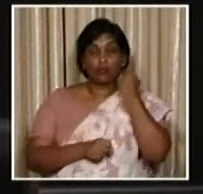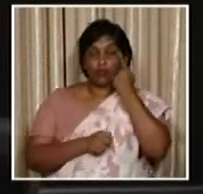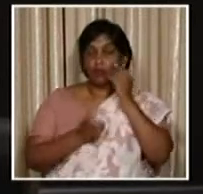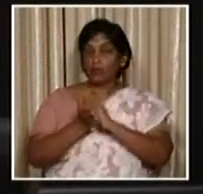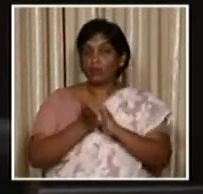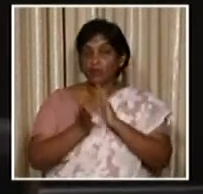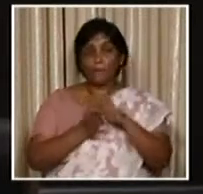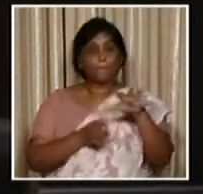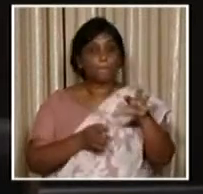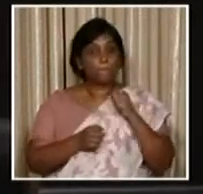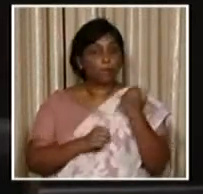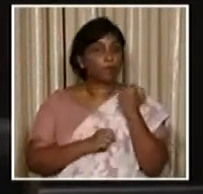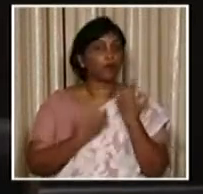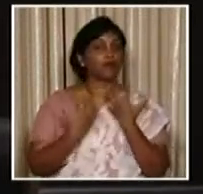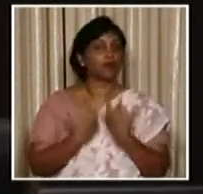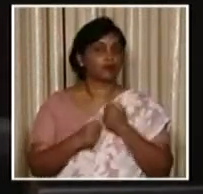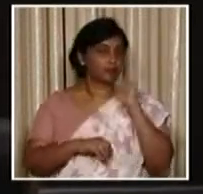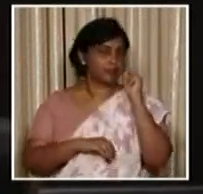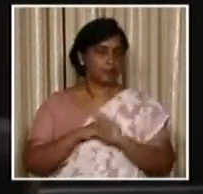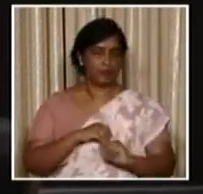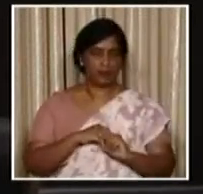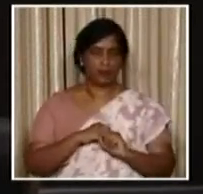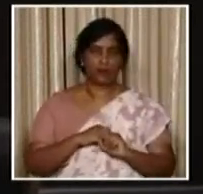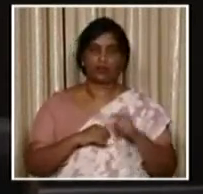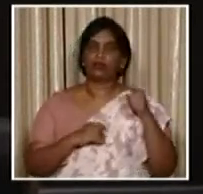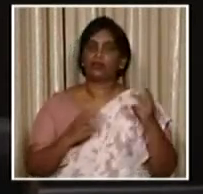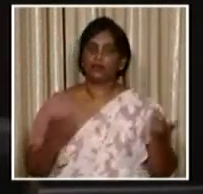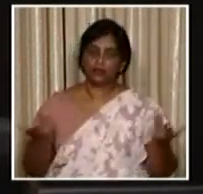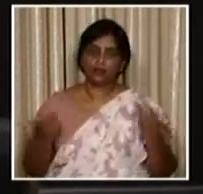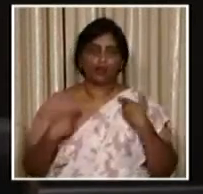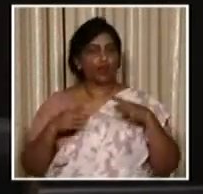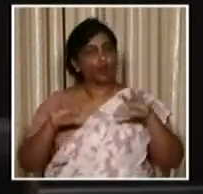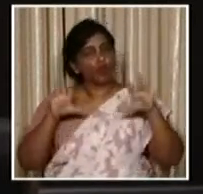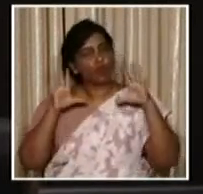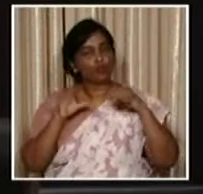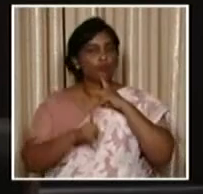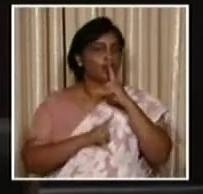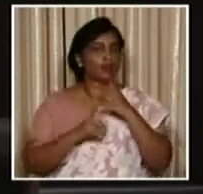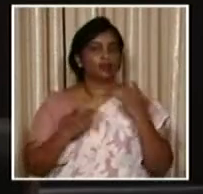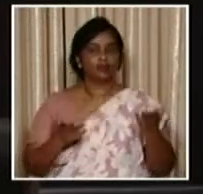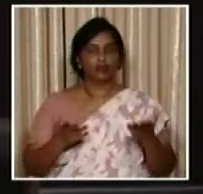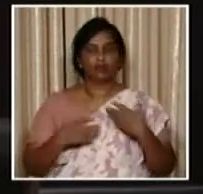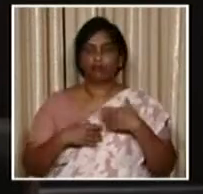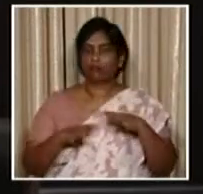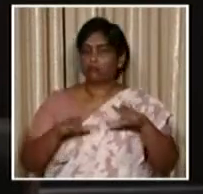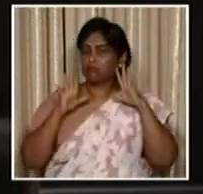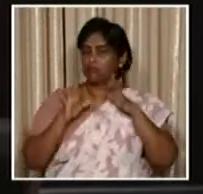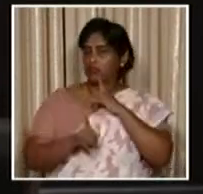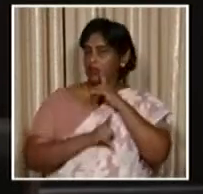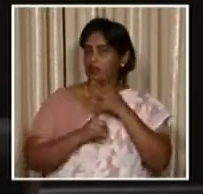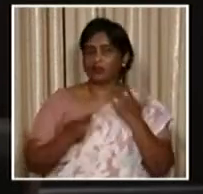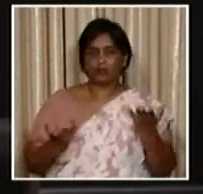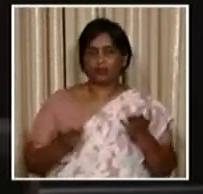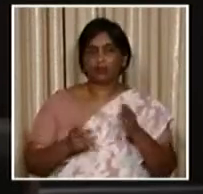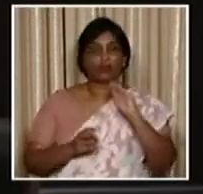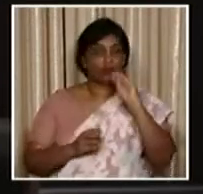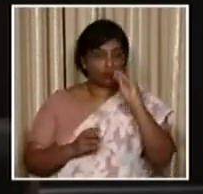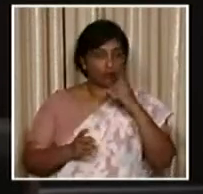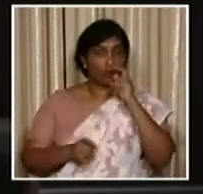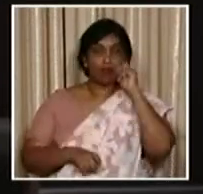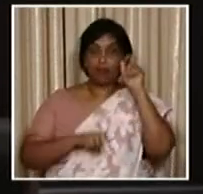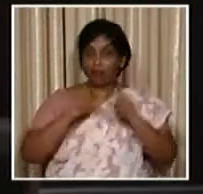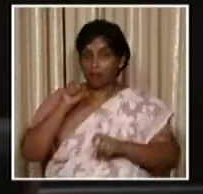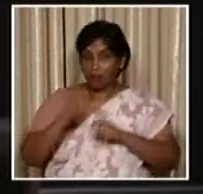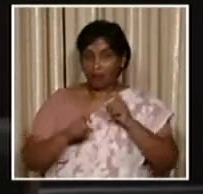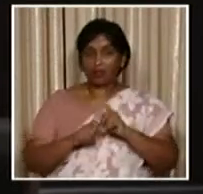සේවයේ පාවිච්චි කරලා බලය අල්ලන්න ගේමක් ගැහුවා කියලා. මේක ඉතින් හරි පුදුම කතාවක් නේ. මේක හරි අපබ්‍රංශ කතාවක් නේ. යම්කිසි